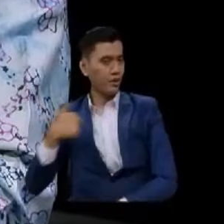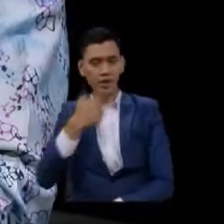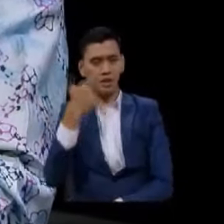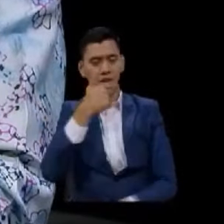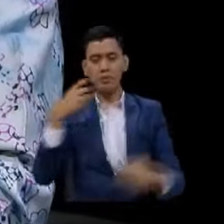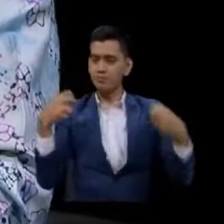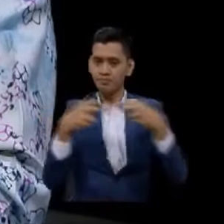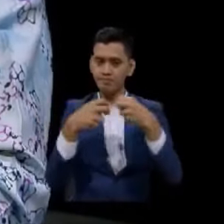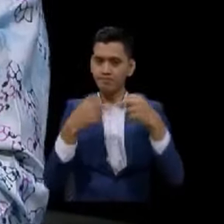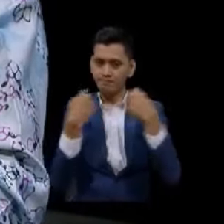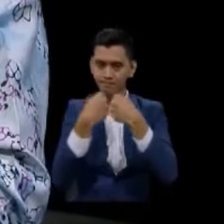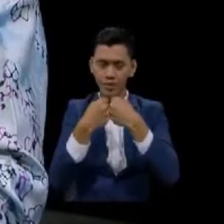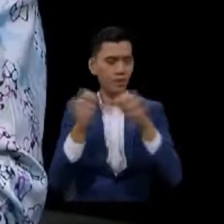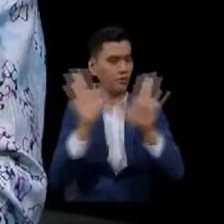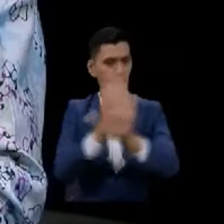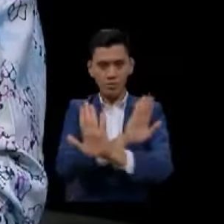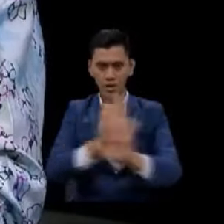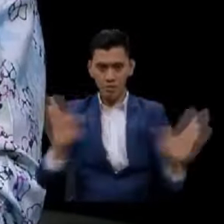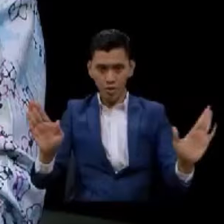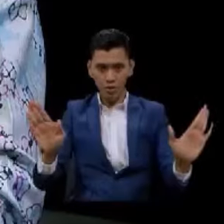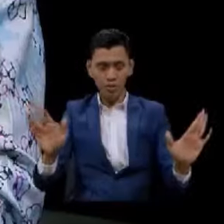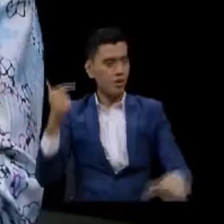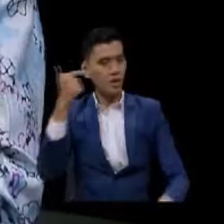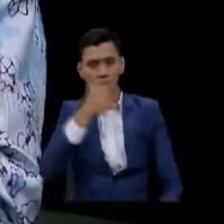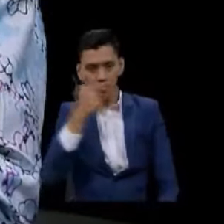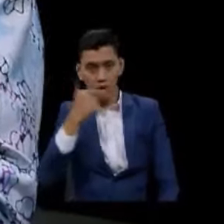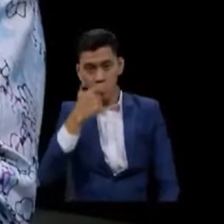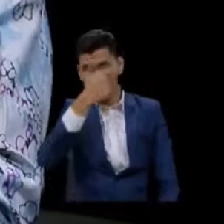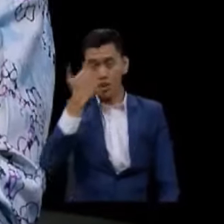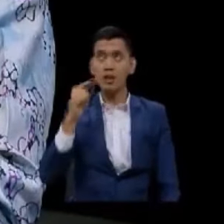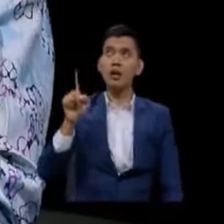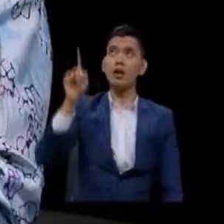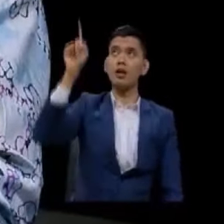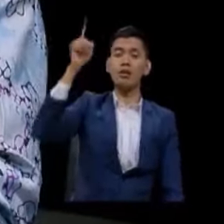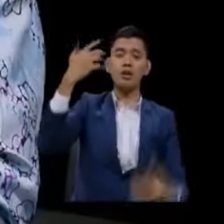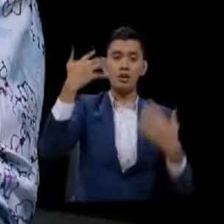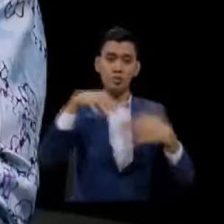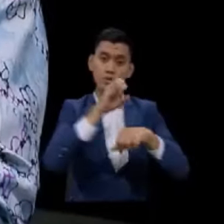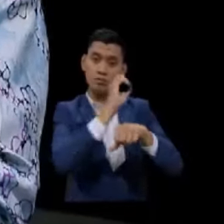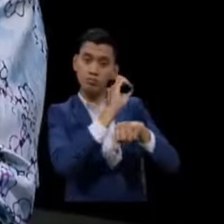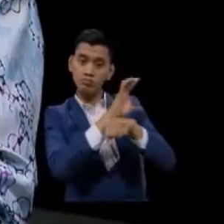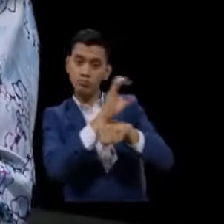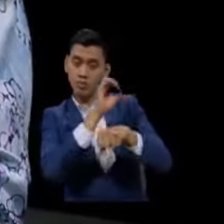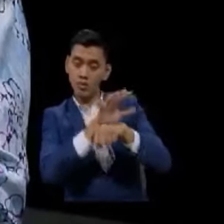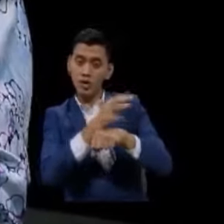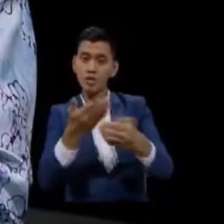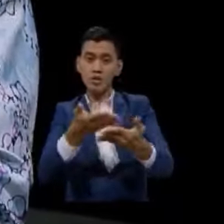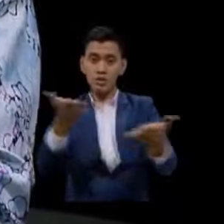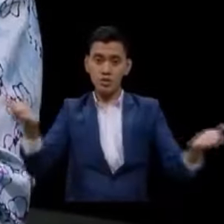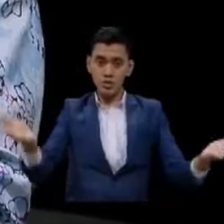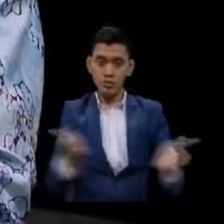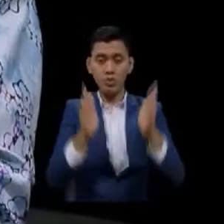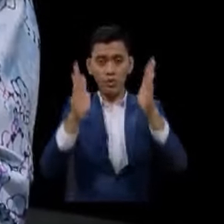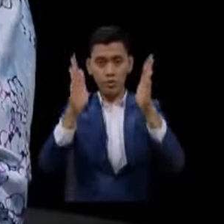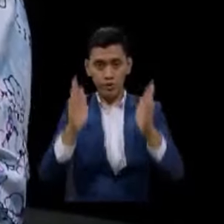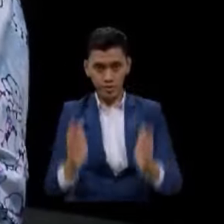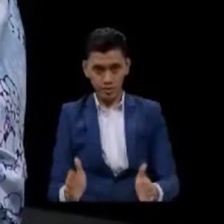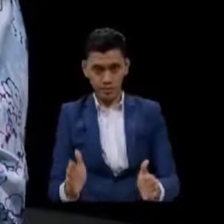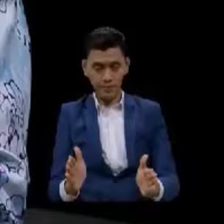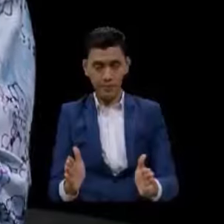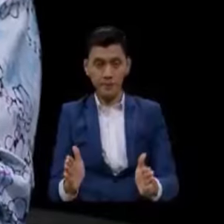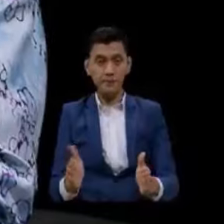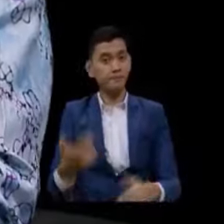karena Allah Ta'ala pun telah berpesan kepada kita kualitas subuh ladzina ya daun mindunillahi paya